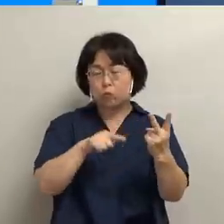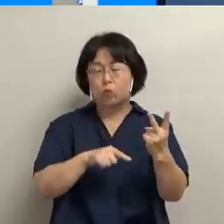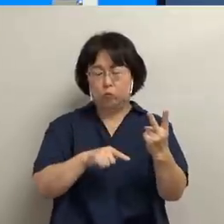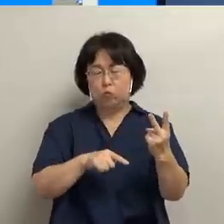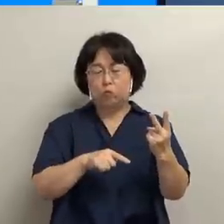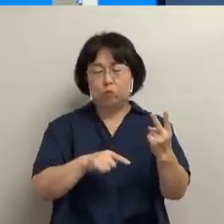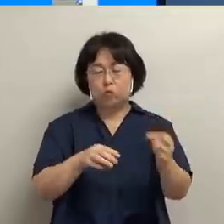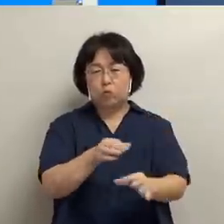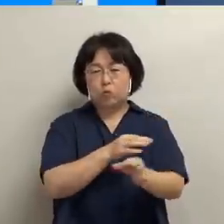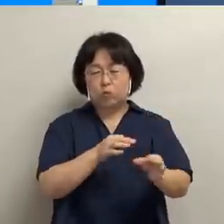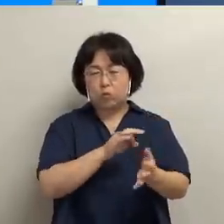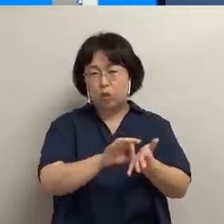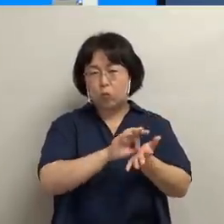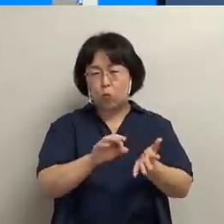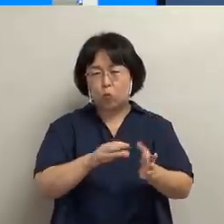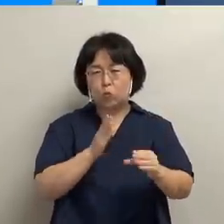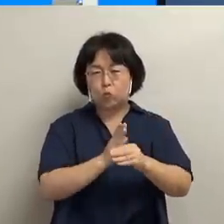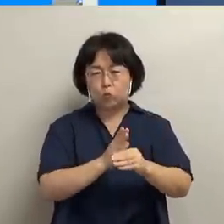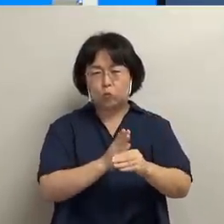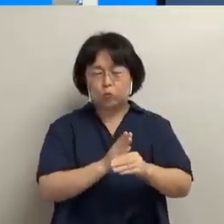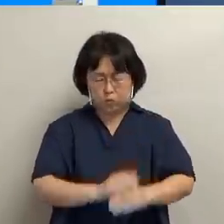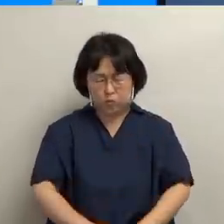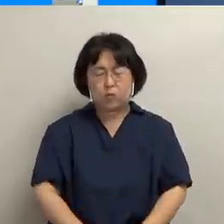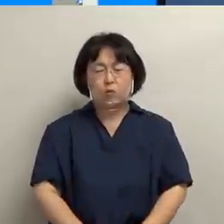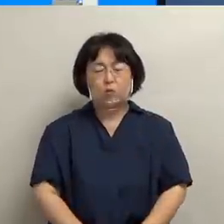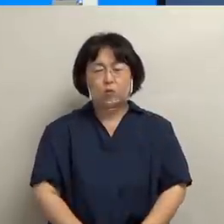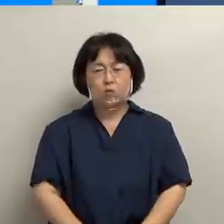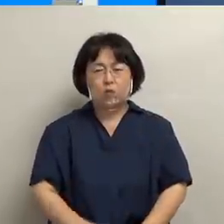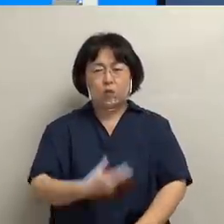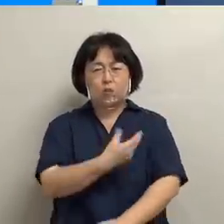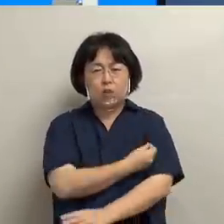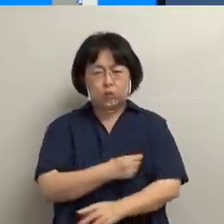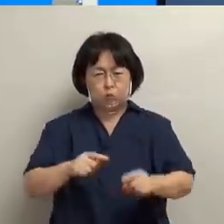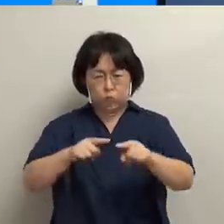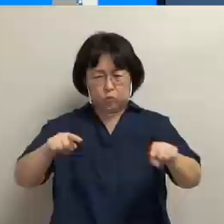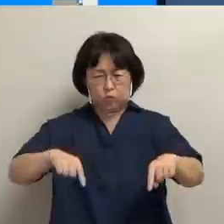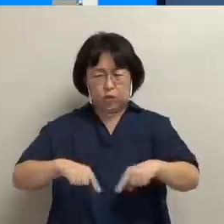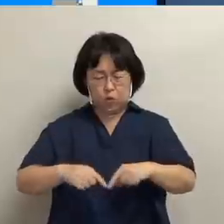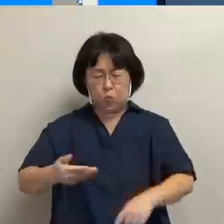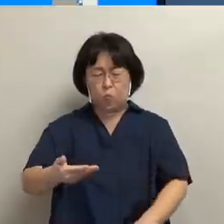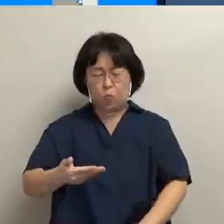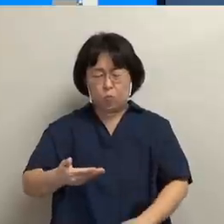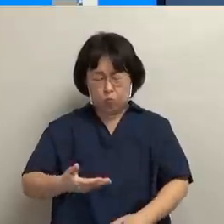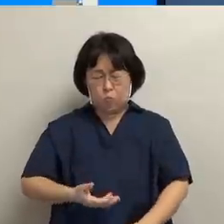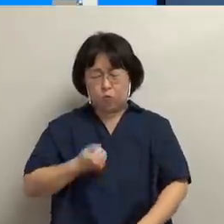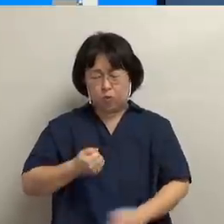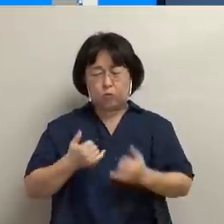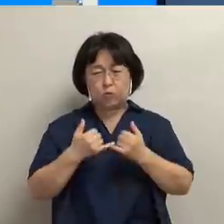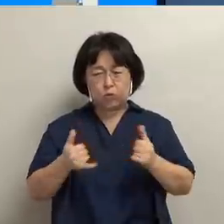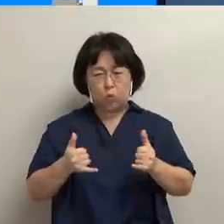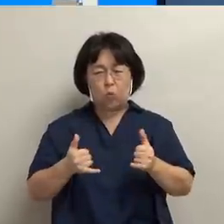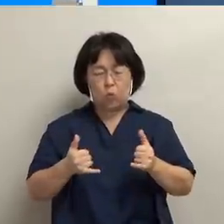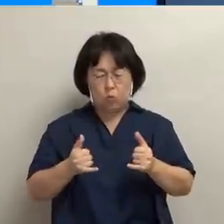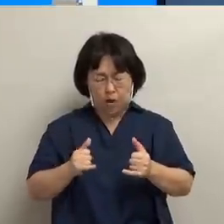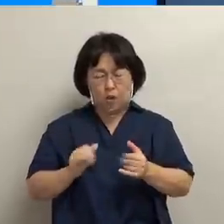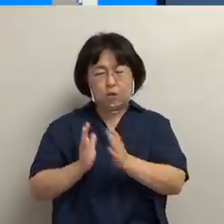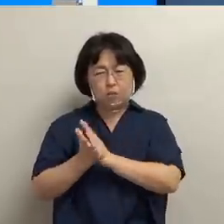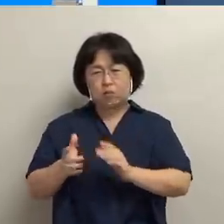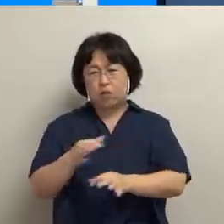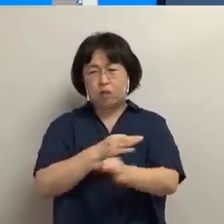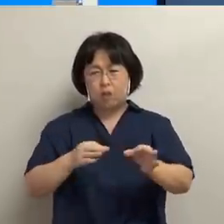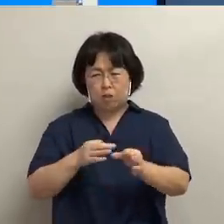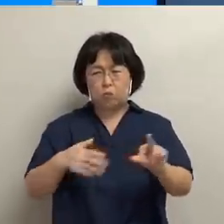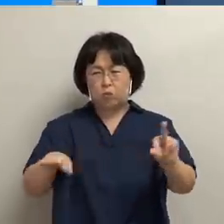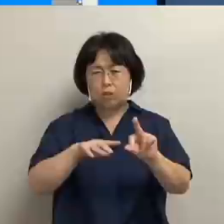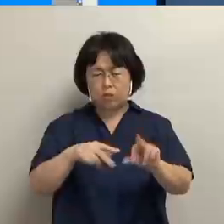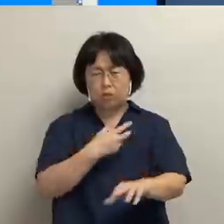少なくても接種券を持っている方はですねどんどんあのここで受けられることになっておりますのでぜひあのを